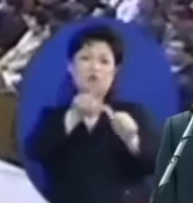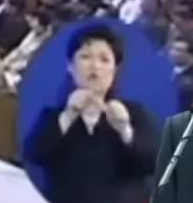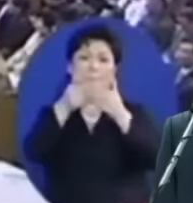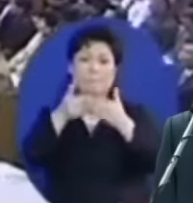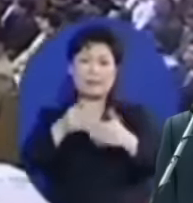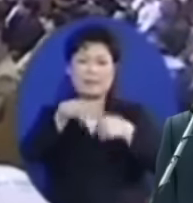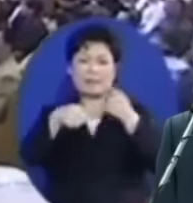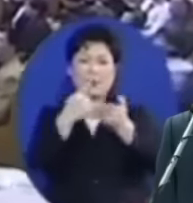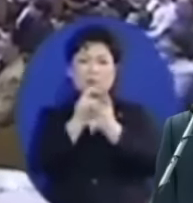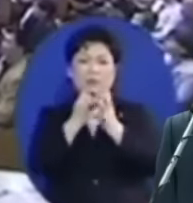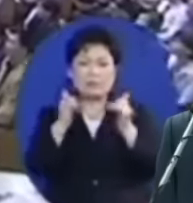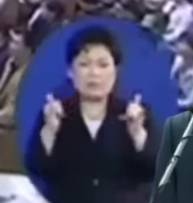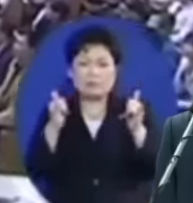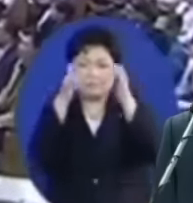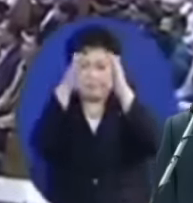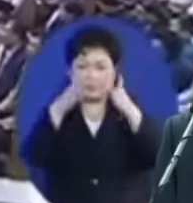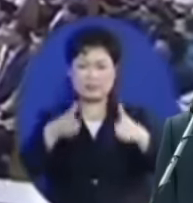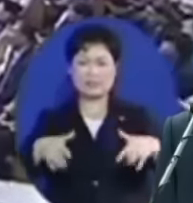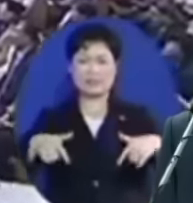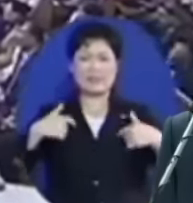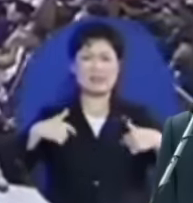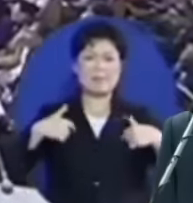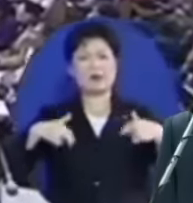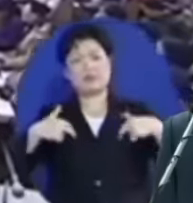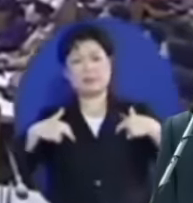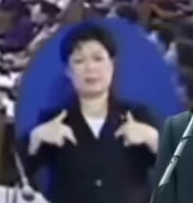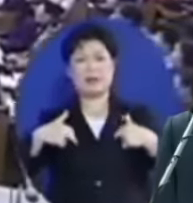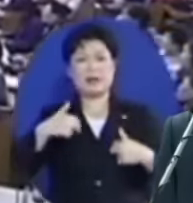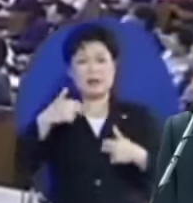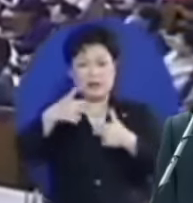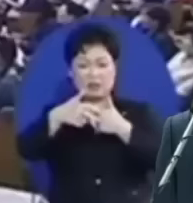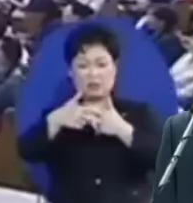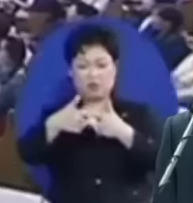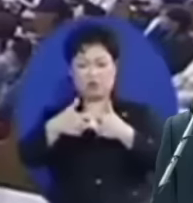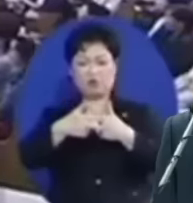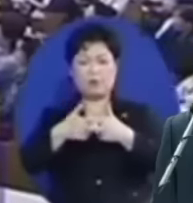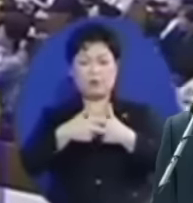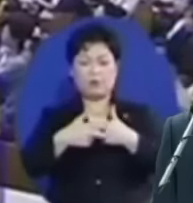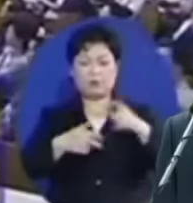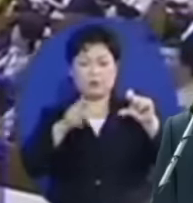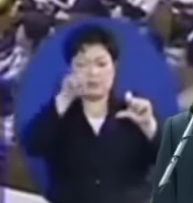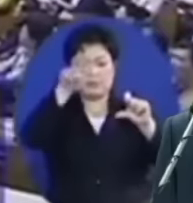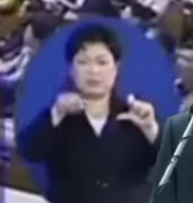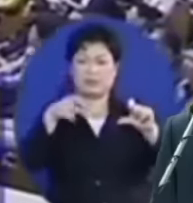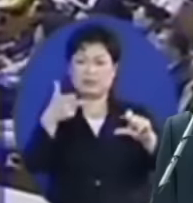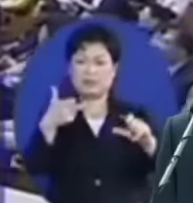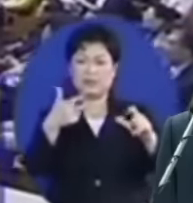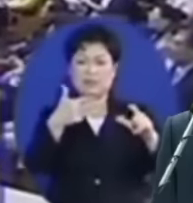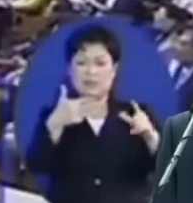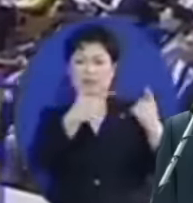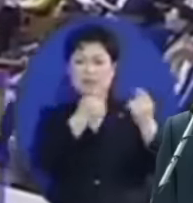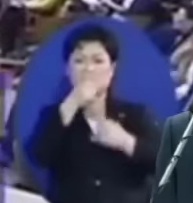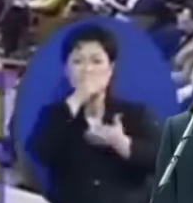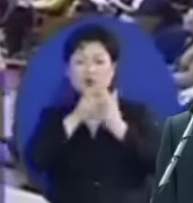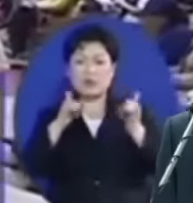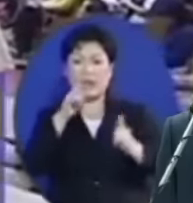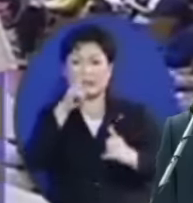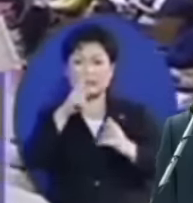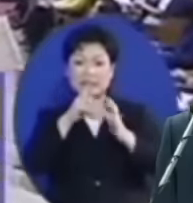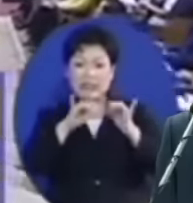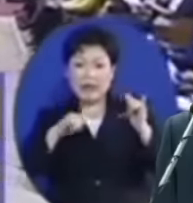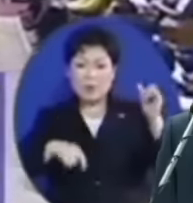나오는 사람을 인해서 기뻐하고 즐거워하는 것입니다. 누가복음 15장 7절에 내가 너희에게 이르노니 이와 같이 죄인 한 사람이